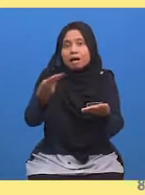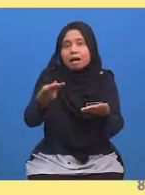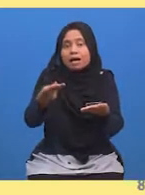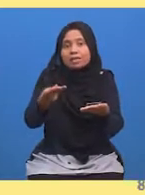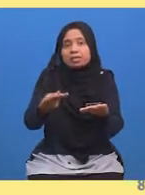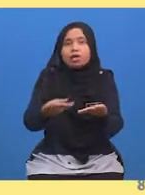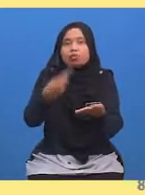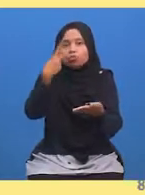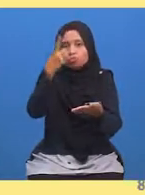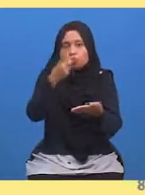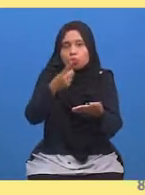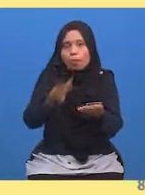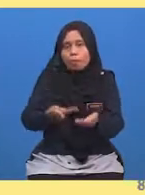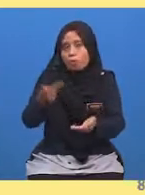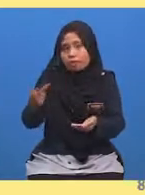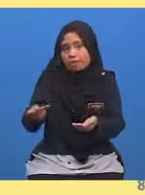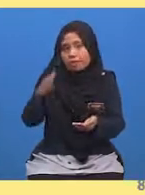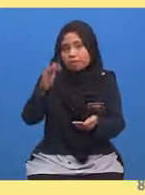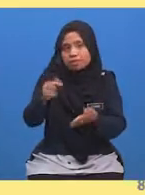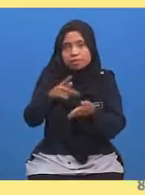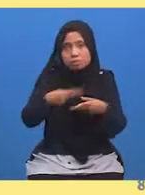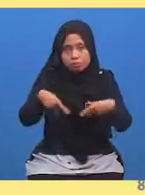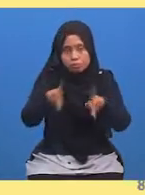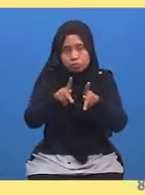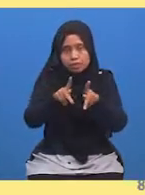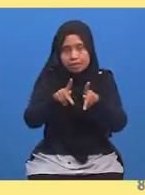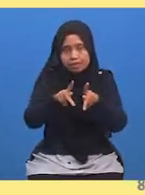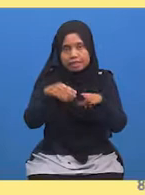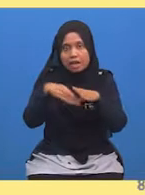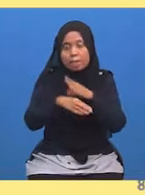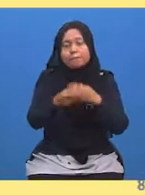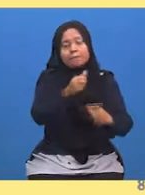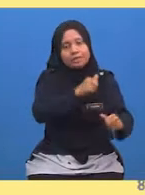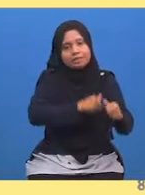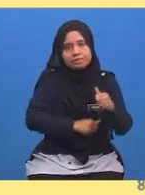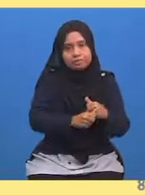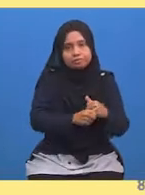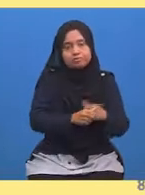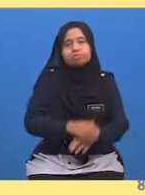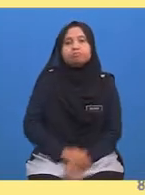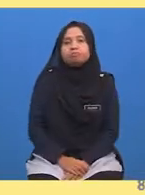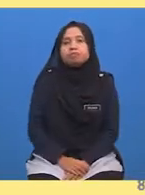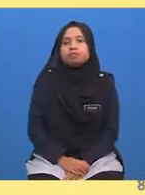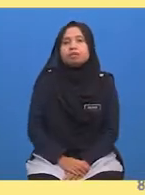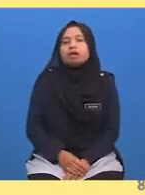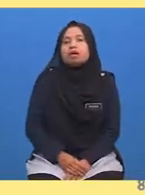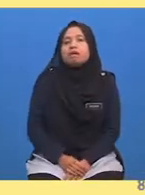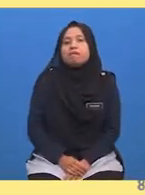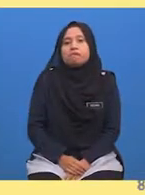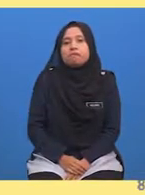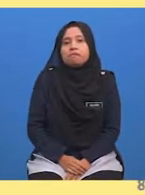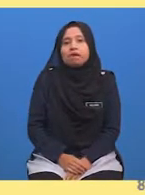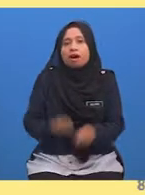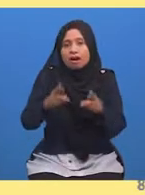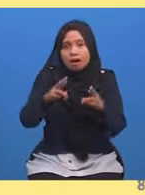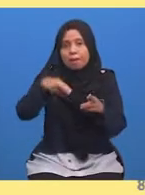mentah atau produk yang diperlukan oleh perniagaan. Di mana